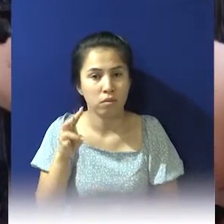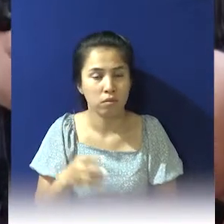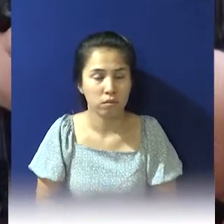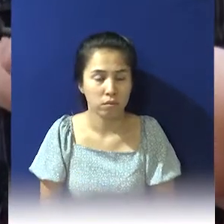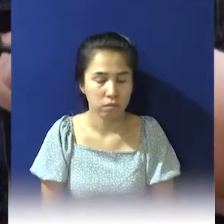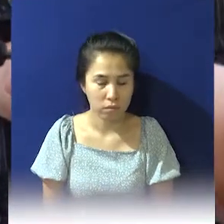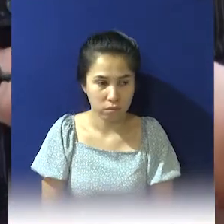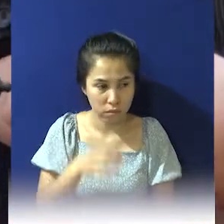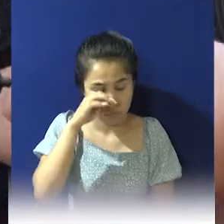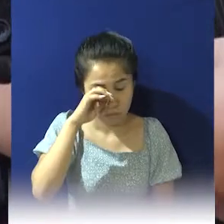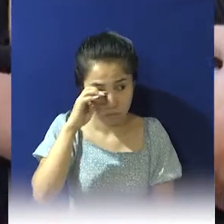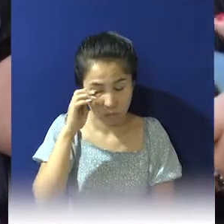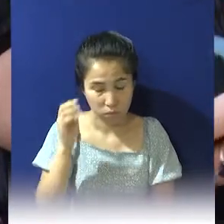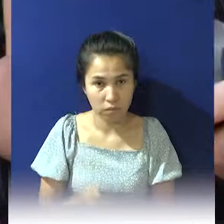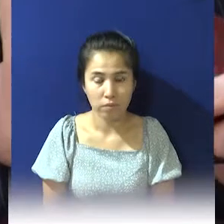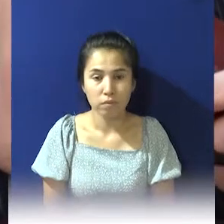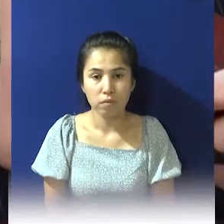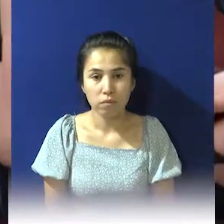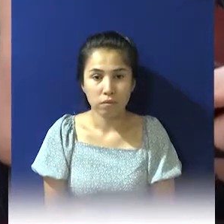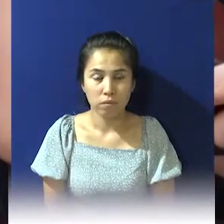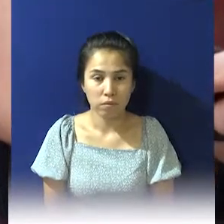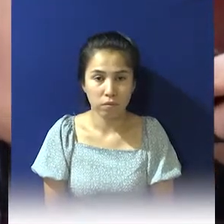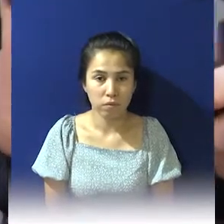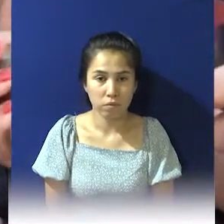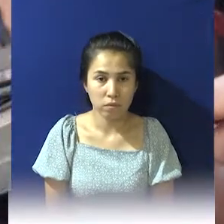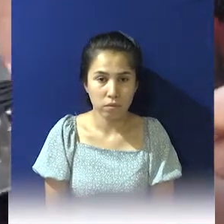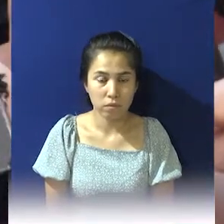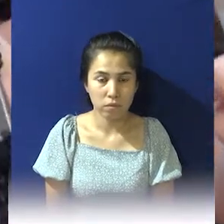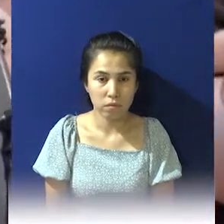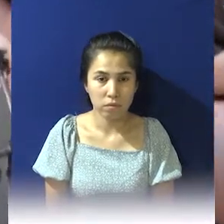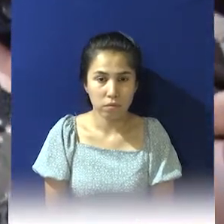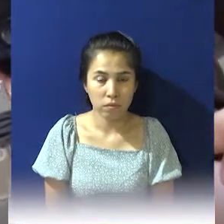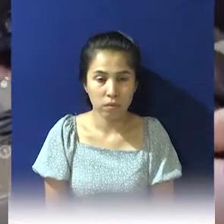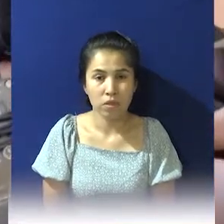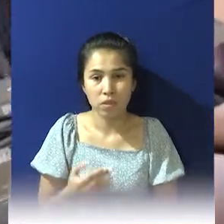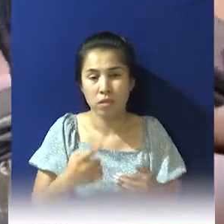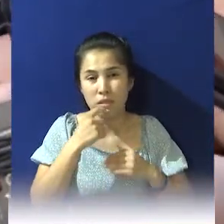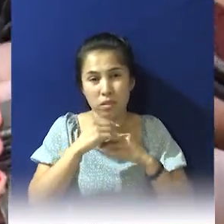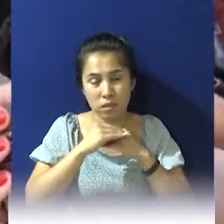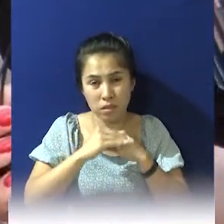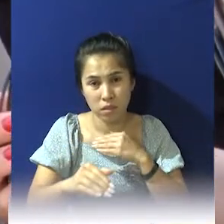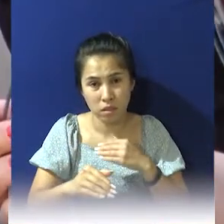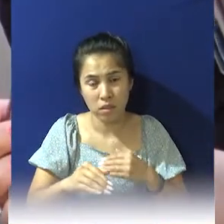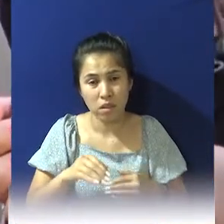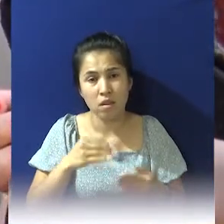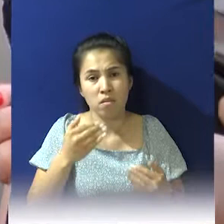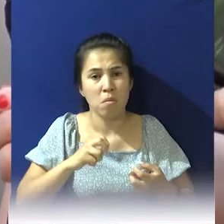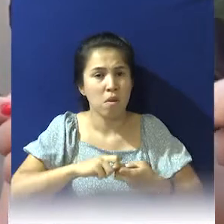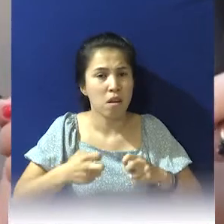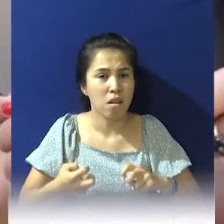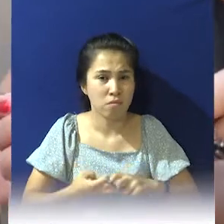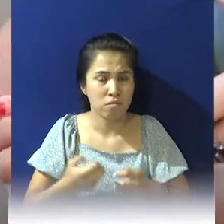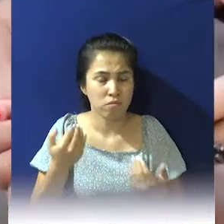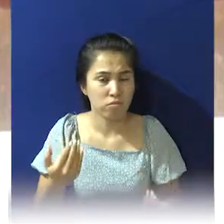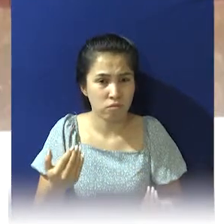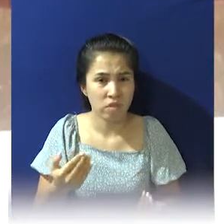мы слышишь. Так, а ты чеки выдавай так, в таком случае. Тогда чеки выдавай. Димя Коган, блин, ты что думаешь, самая